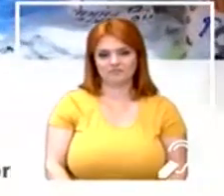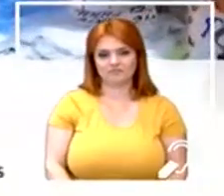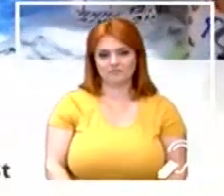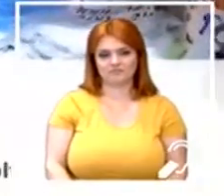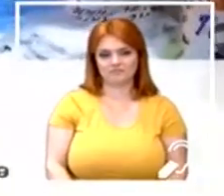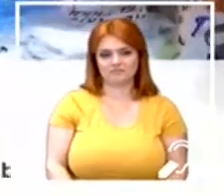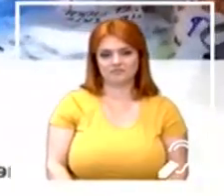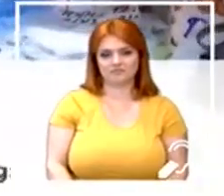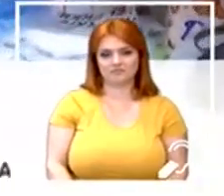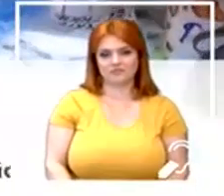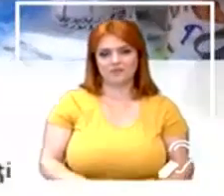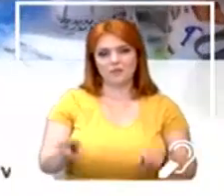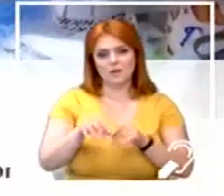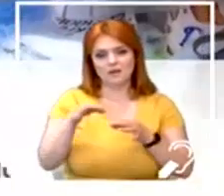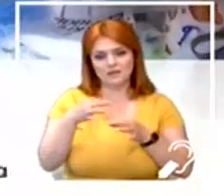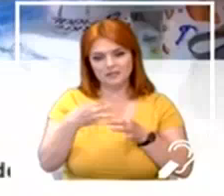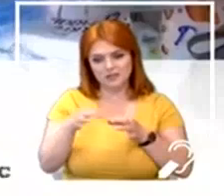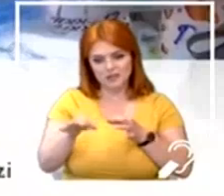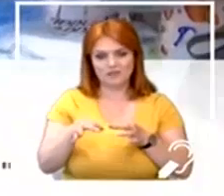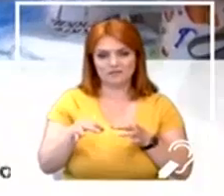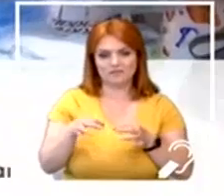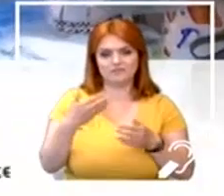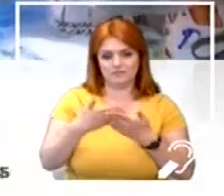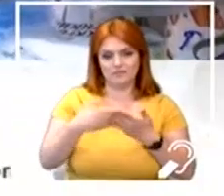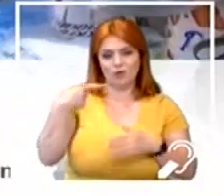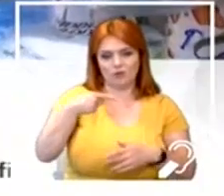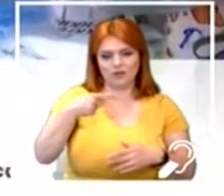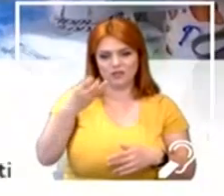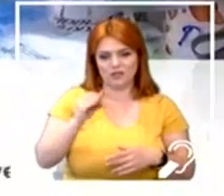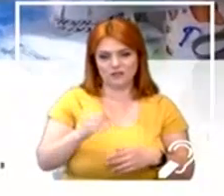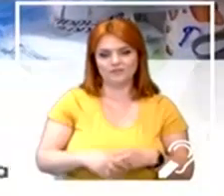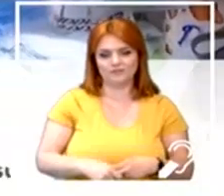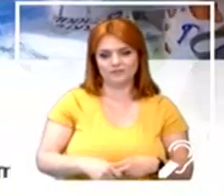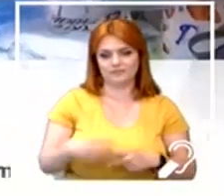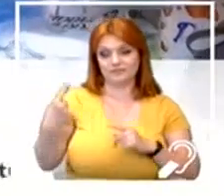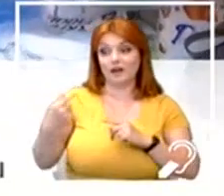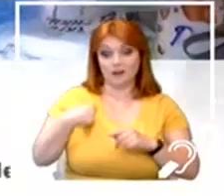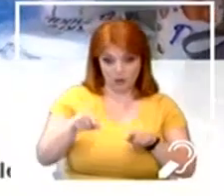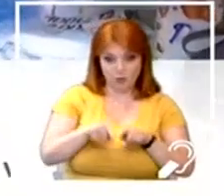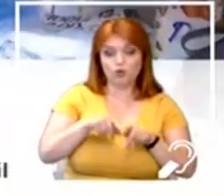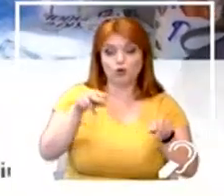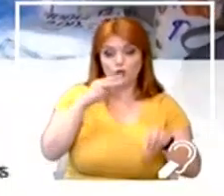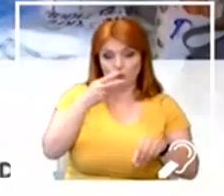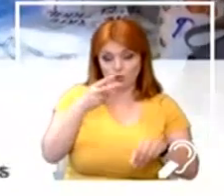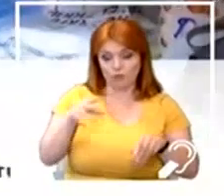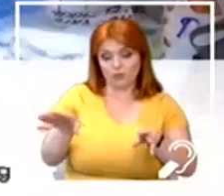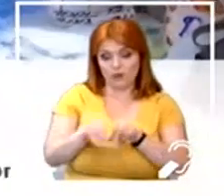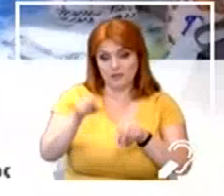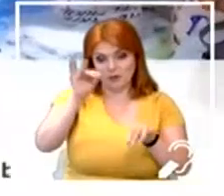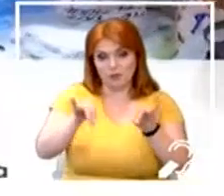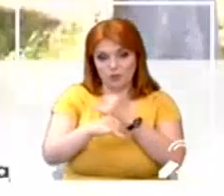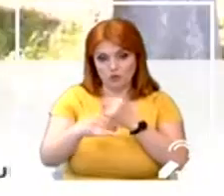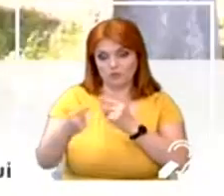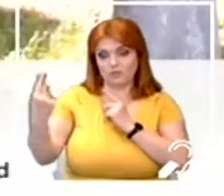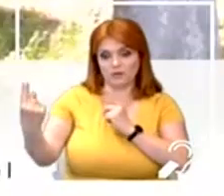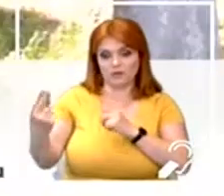Împreună cu chibritele, cu zașgălce, cu 1000 de lei se duce la fiecare. Bani care ați putea avea în alt care fel? Da, am putea să mâncăm